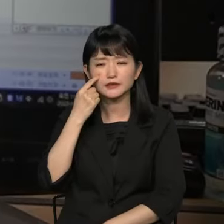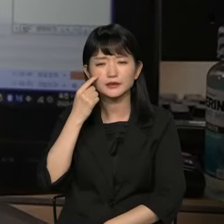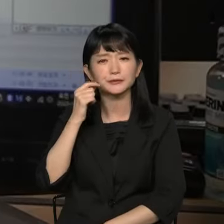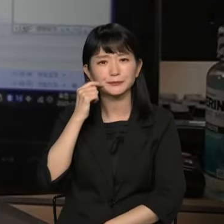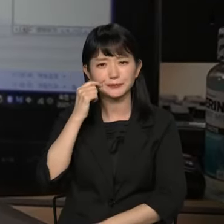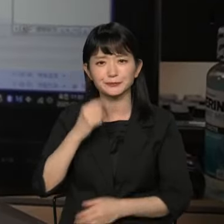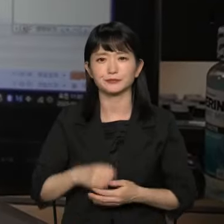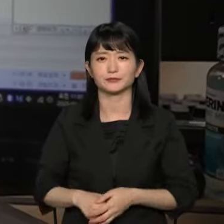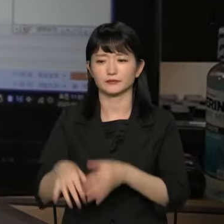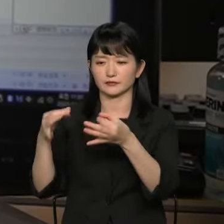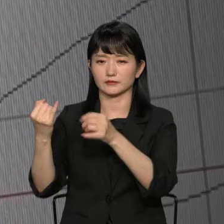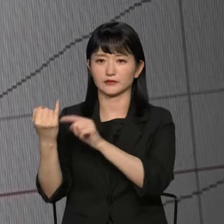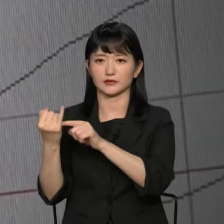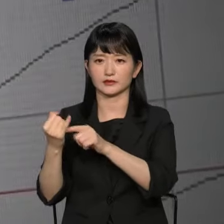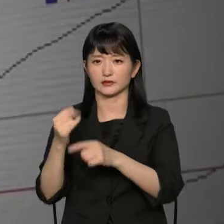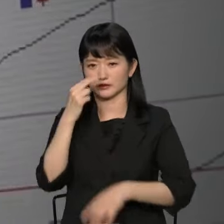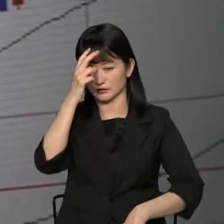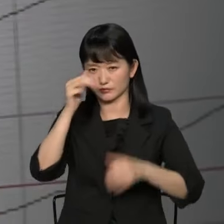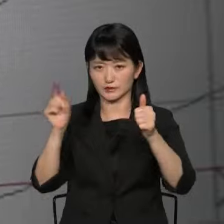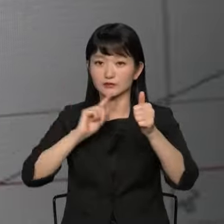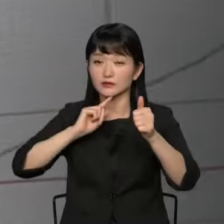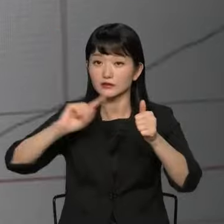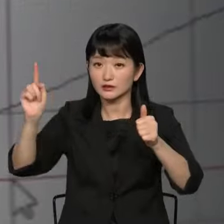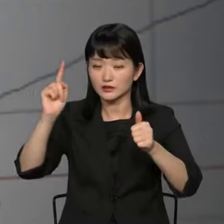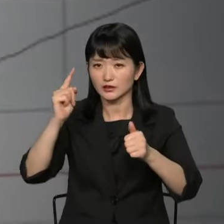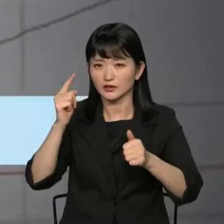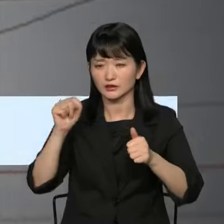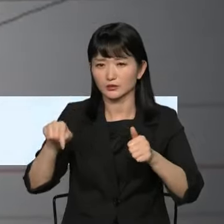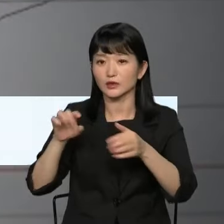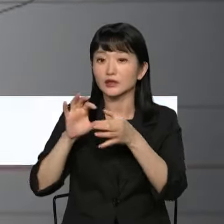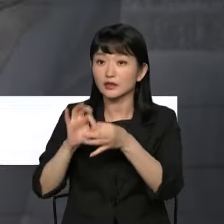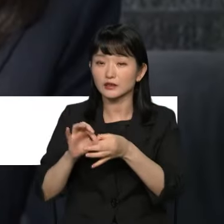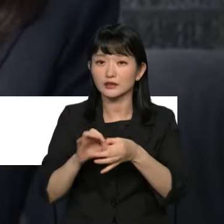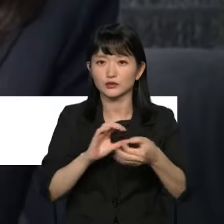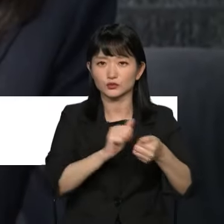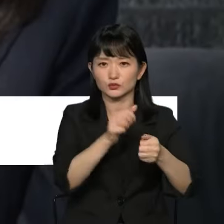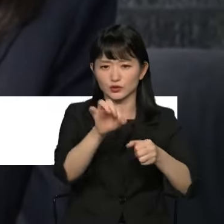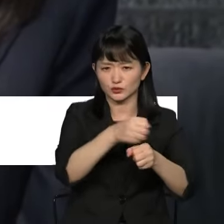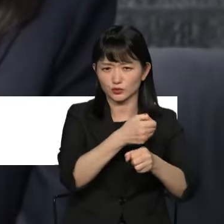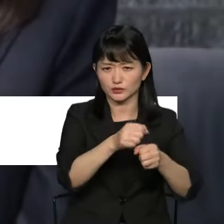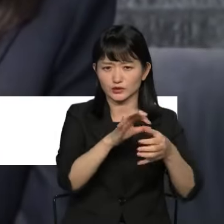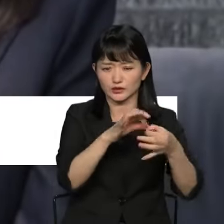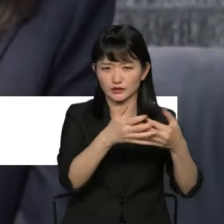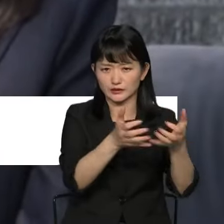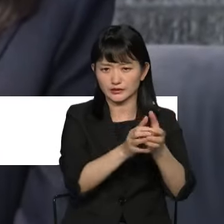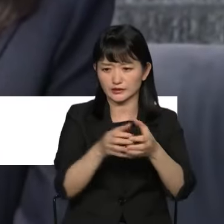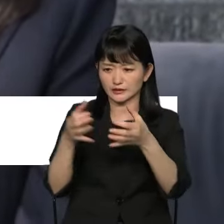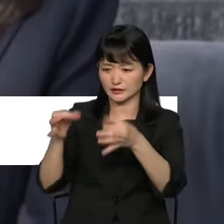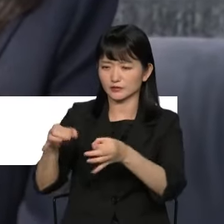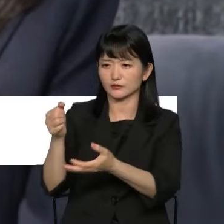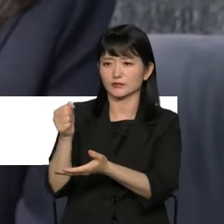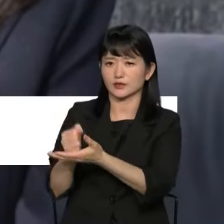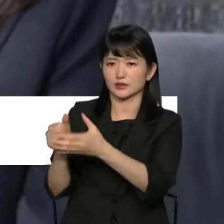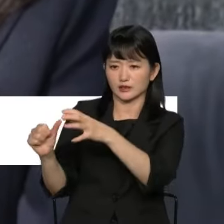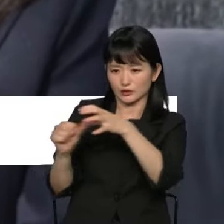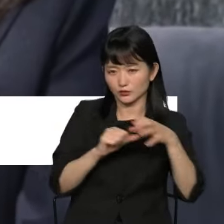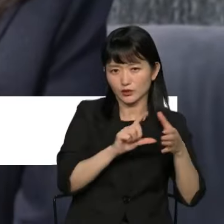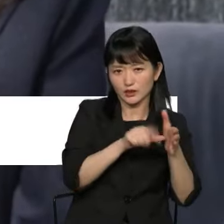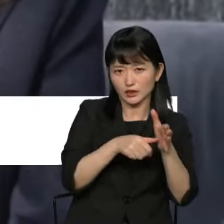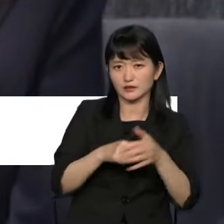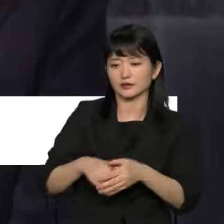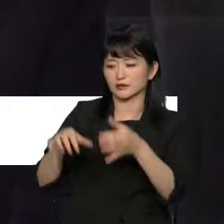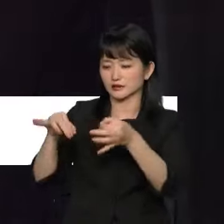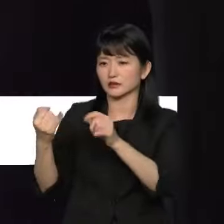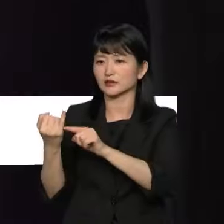여사의 검찰 기소나 유죄 판결 여부도 주가 조작 일당들이 김 여사 계좌를 운용하는 과정에서 김 여사가 주가 조작이나